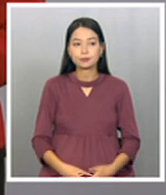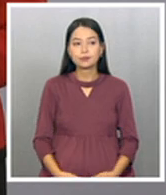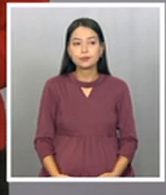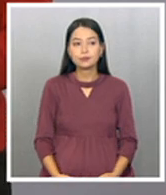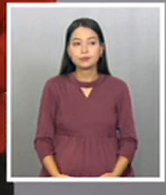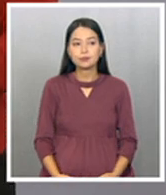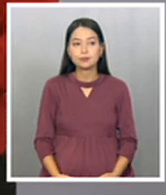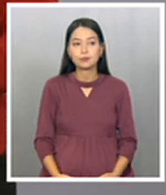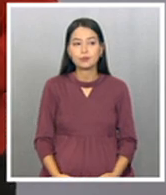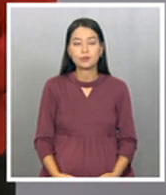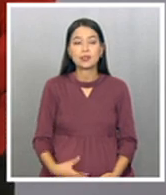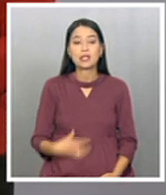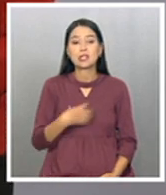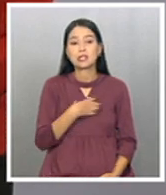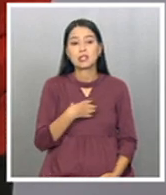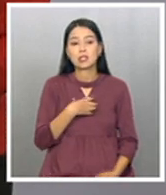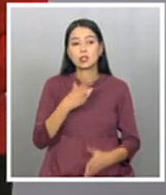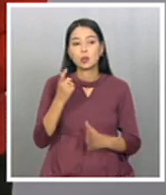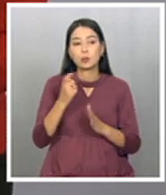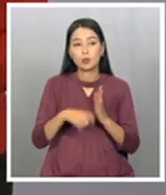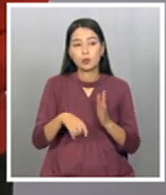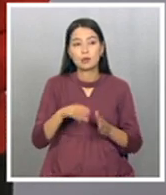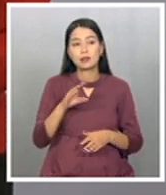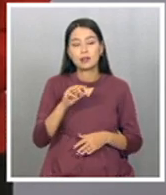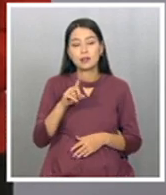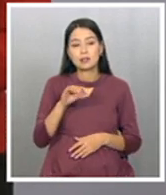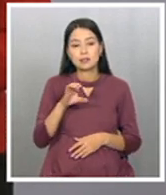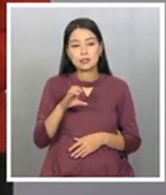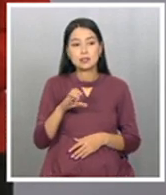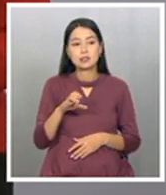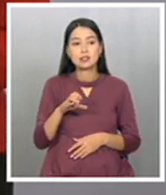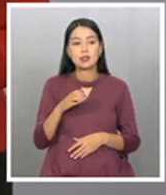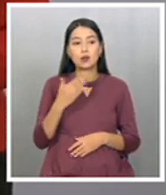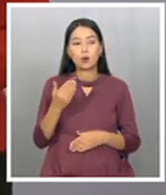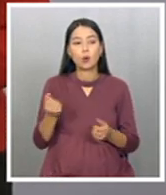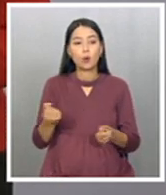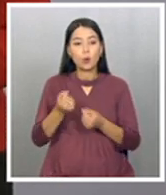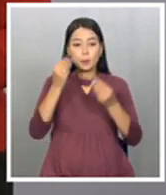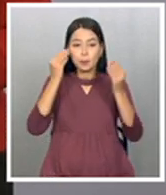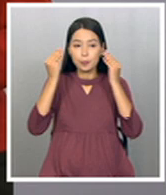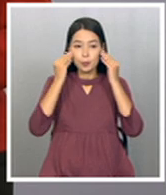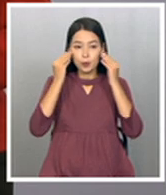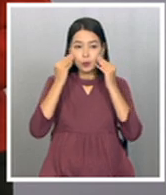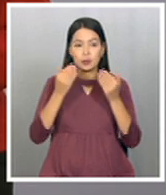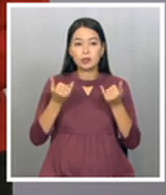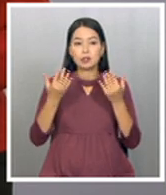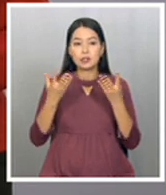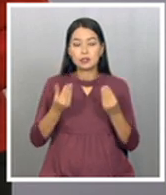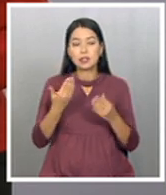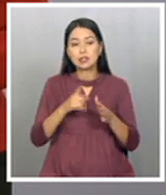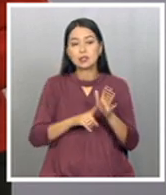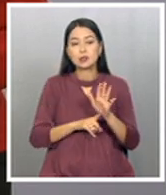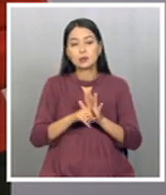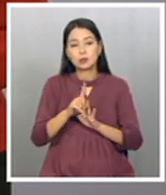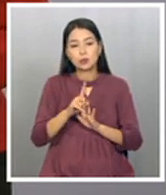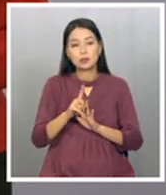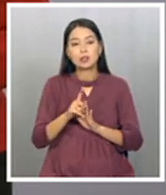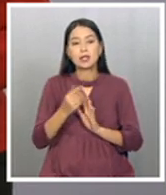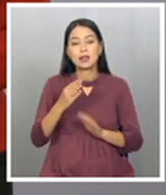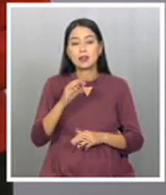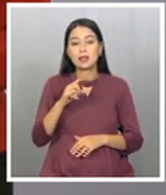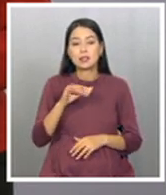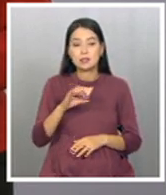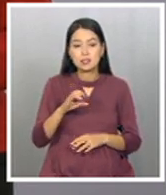жазайық. Негізгі бөлімде тезисті қолдаушы пікірден басталады. Себебі сіздер кіріспе бөлімде тезис қойғансыздар,